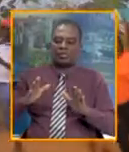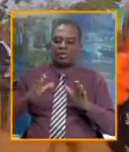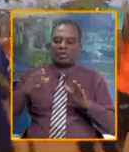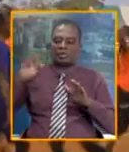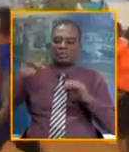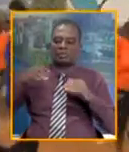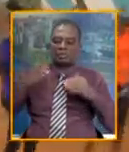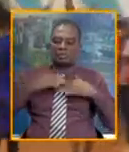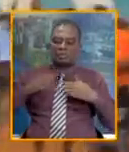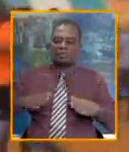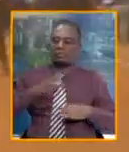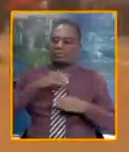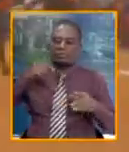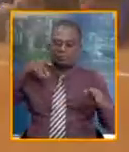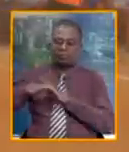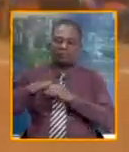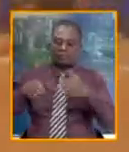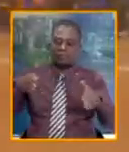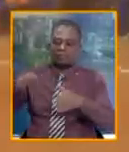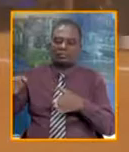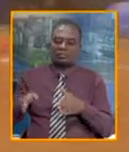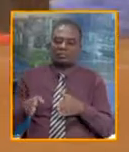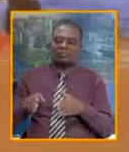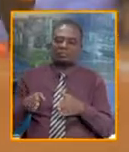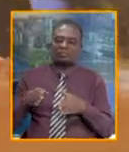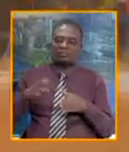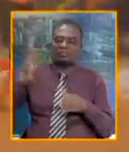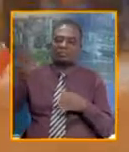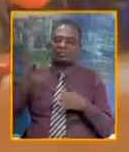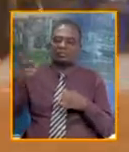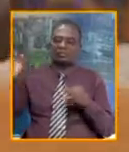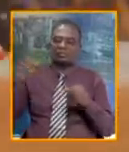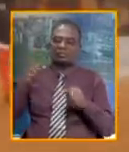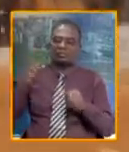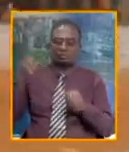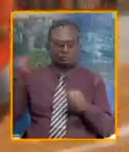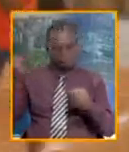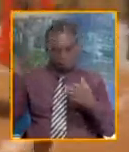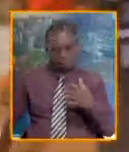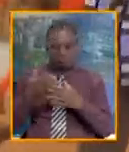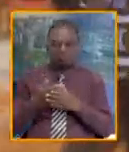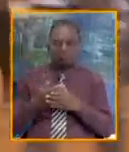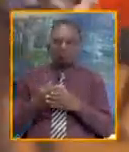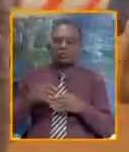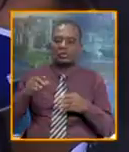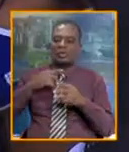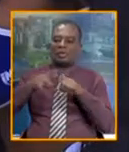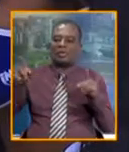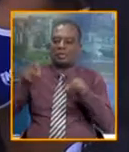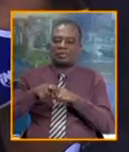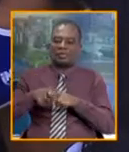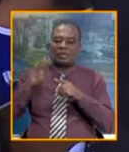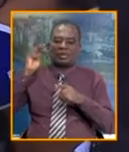corps médical, au tir au but. Ce sont deux belles rencontres qui ont été proposées aux spectateurs, mais ce sont surtout